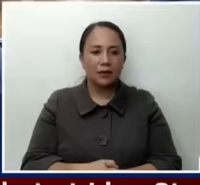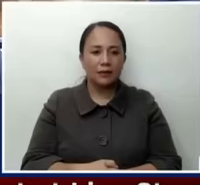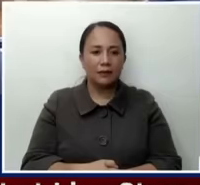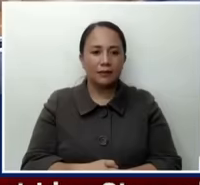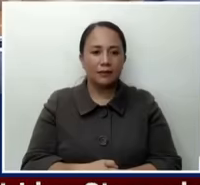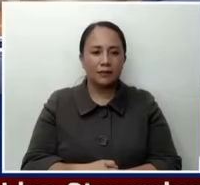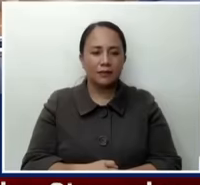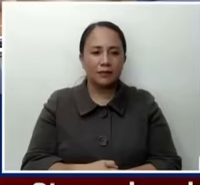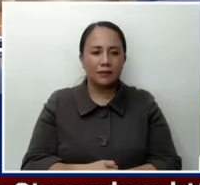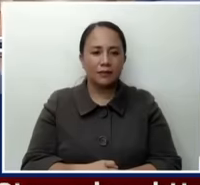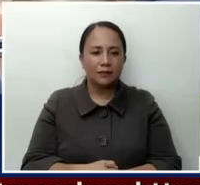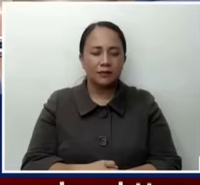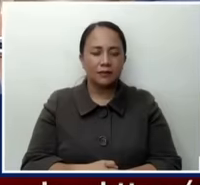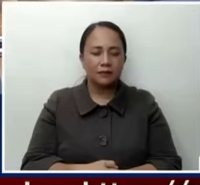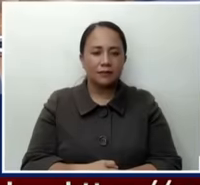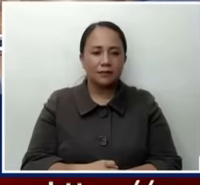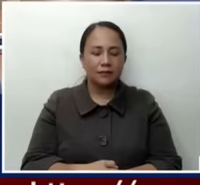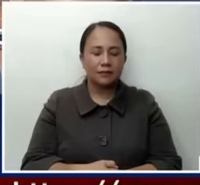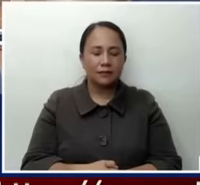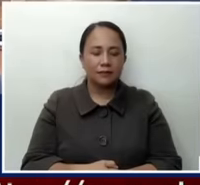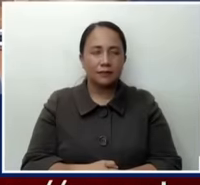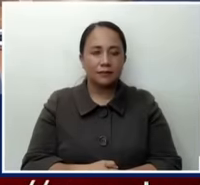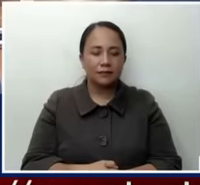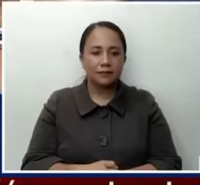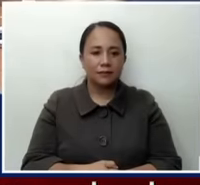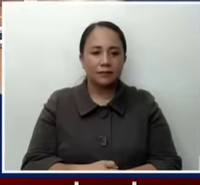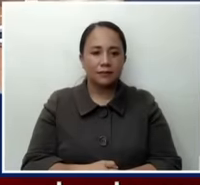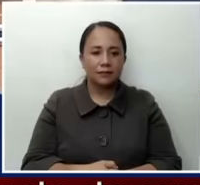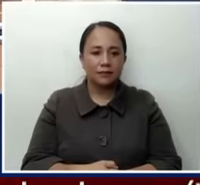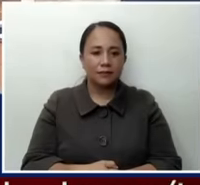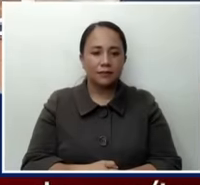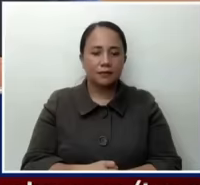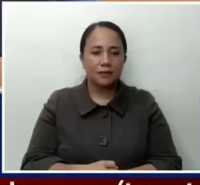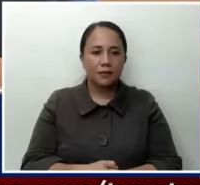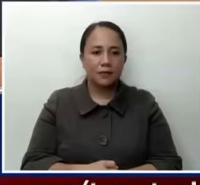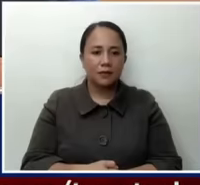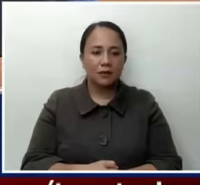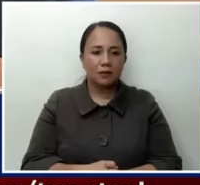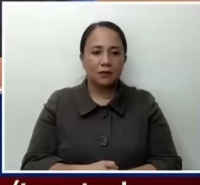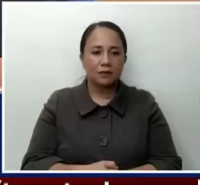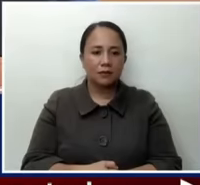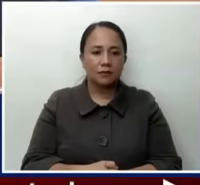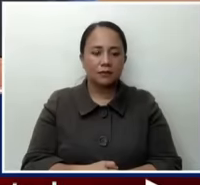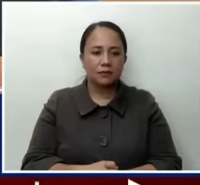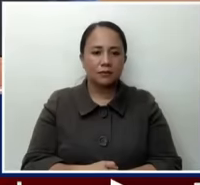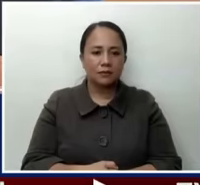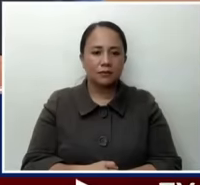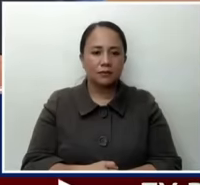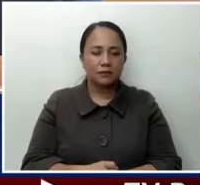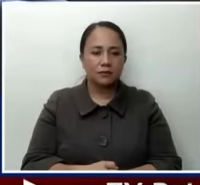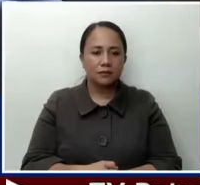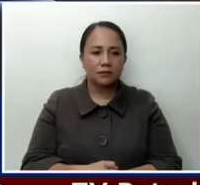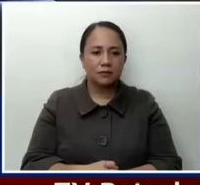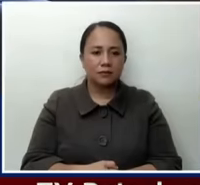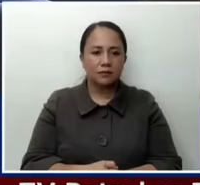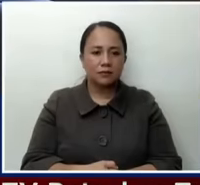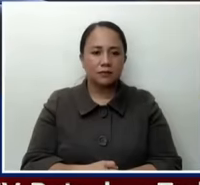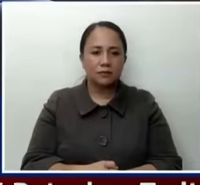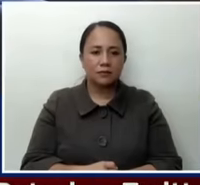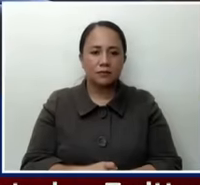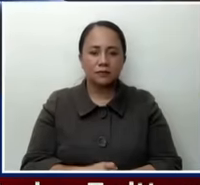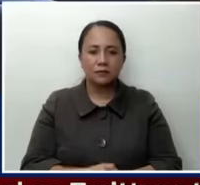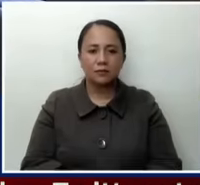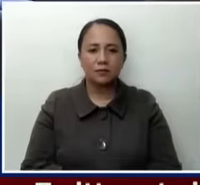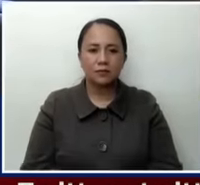pagbasa. Muli namang tiniyak ng liderato ng Kamara na hiwalay ang botohan ng Kamara at Senado para aprubahan ang economic chacha. At may paraan